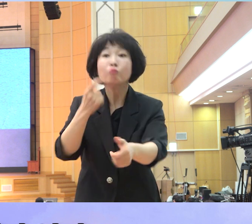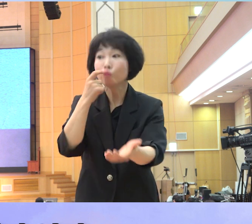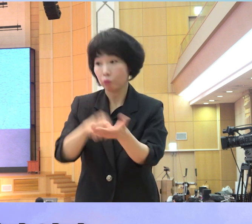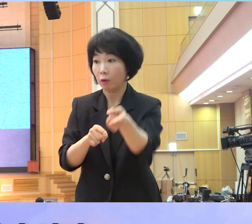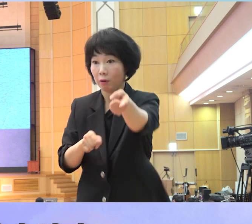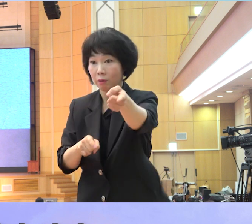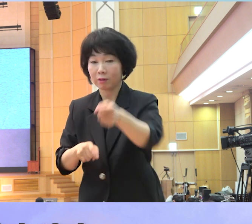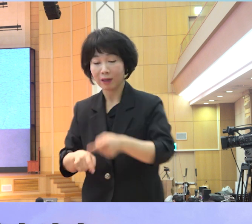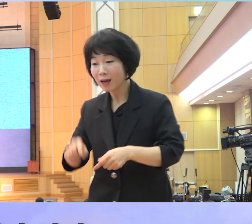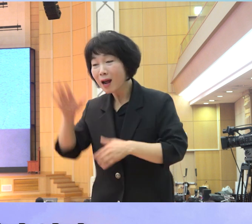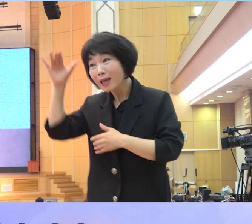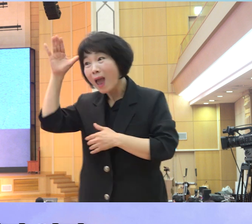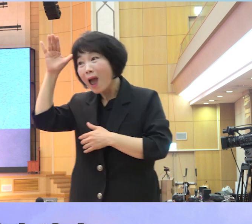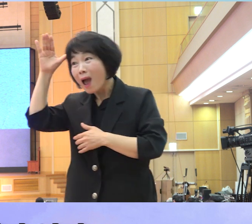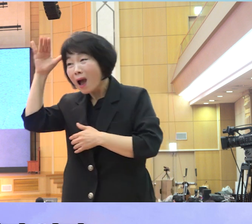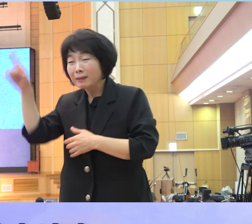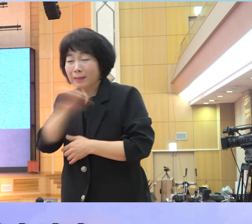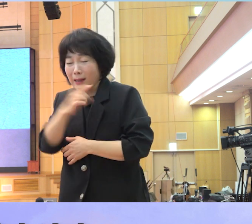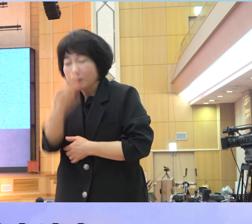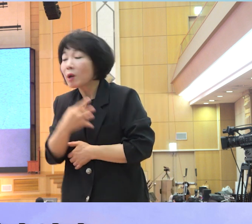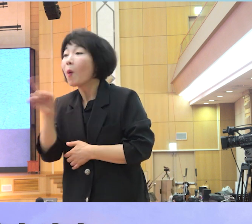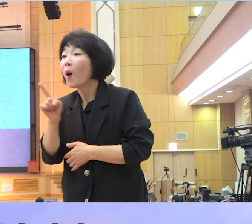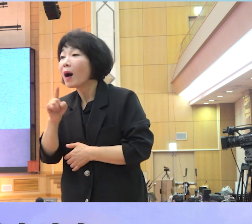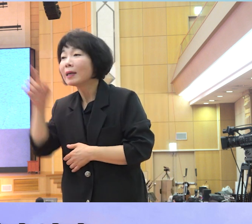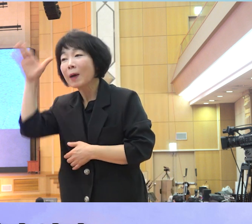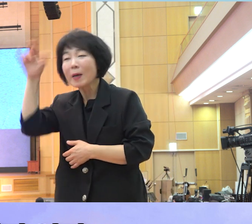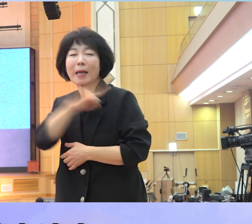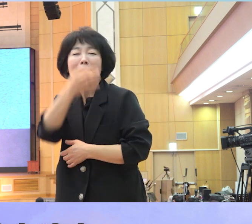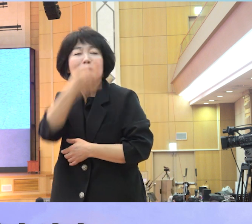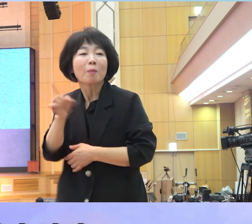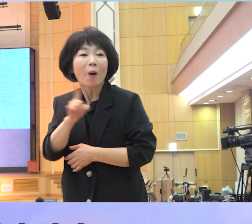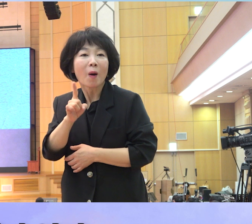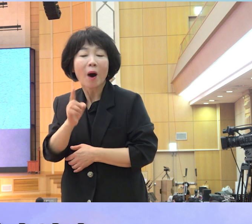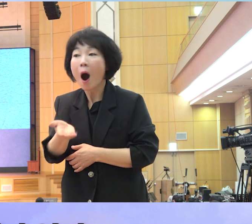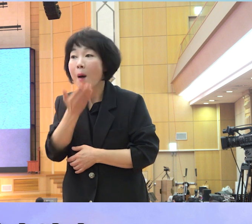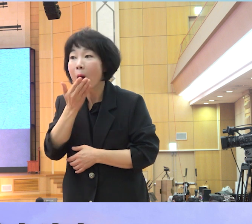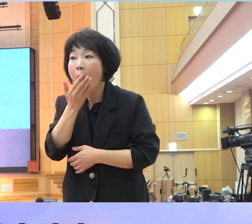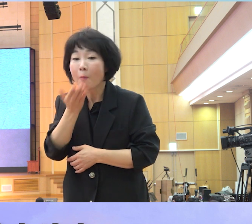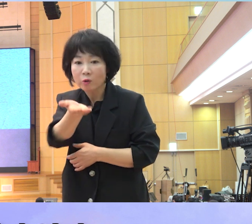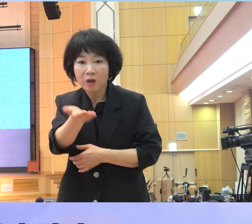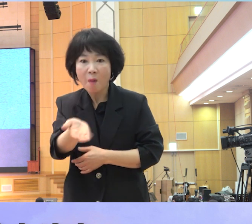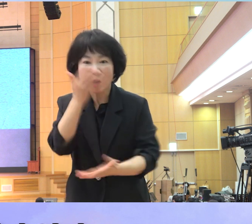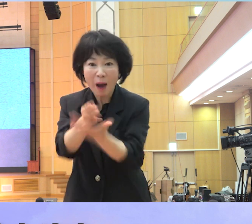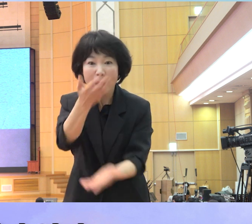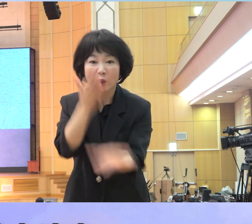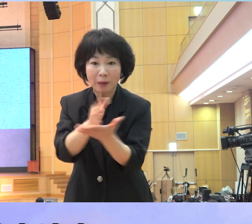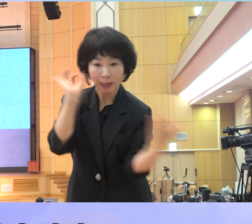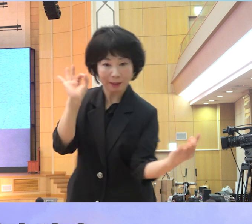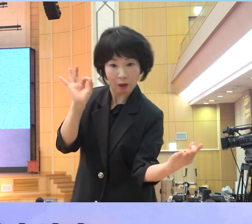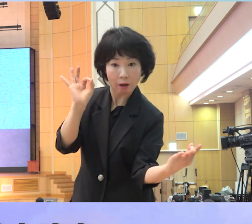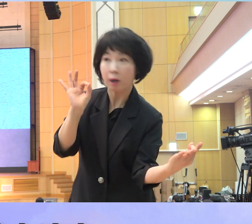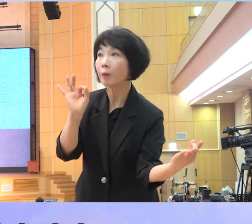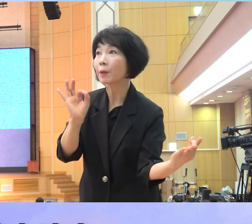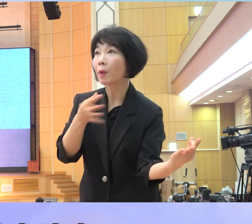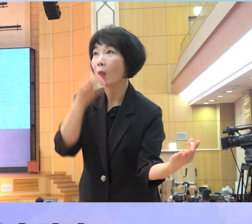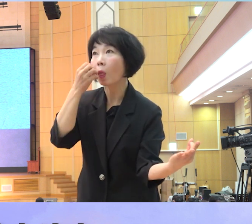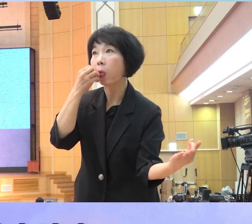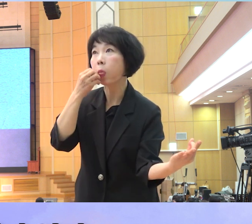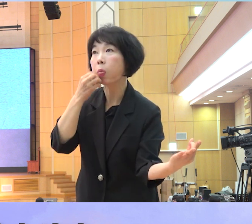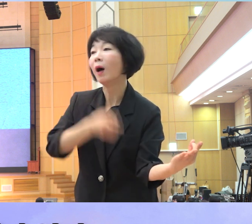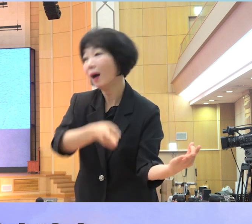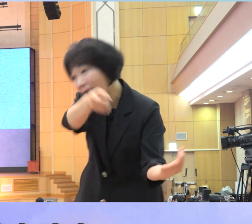않은데요, 동물이 제일 힘들어하는 게 기다리는 겁니다. 왜냐하면 먹이를 앞에 두고 먹지 마 하는 게 얼마나 그 힘든 건지 아십니까?